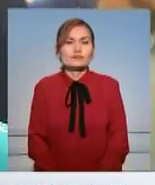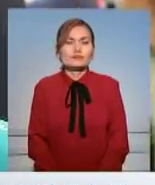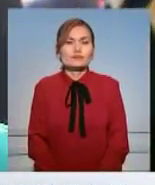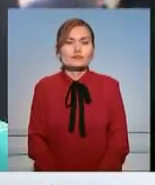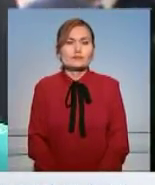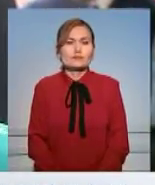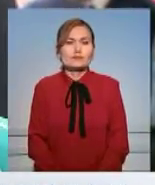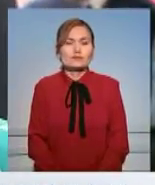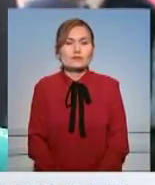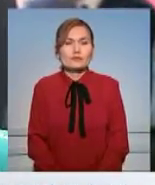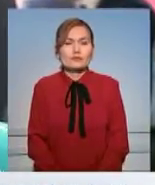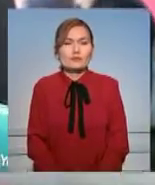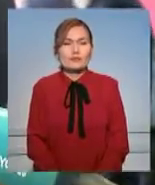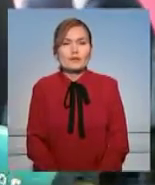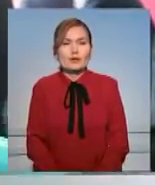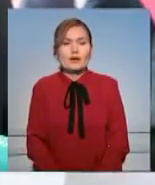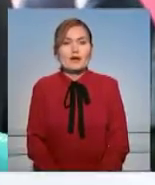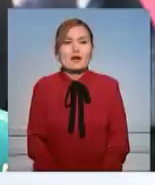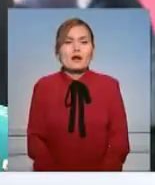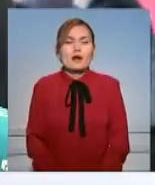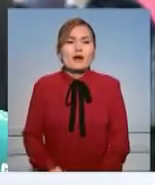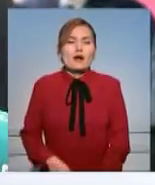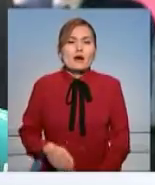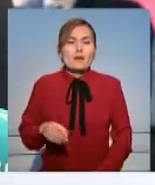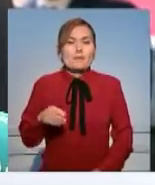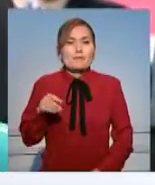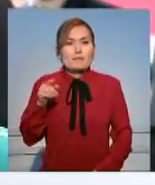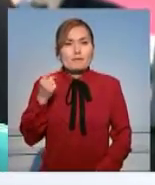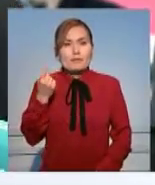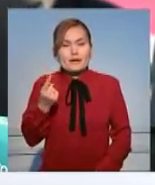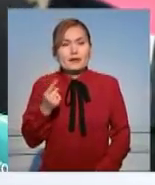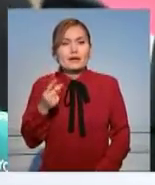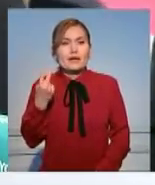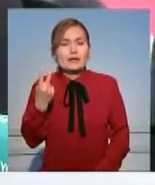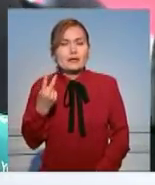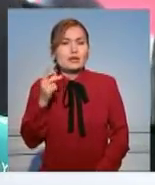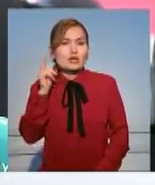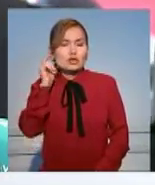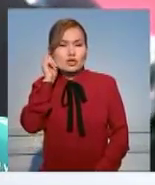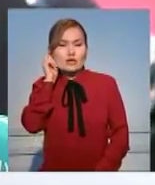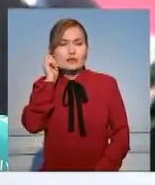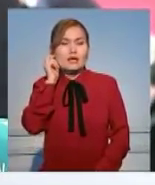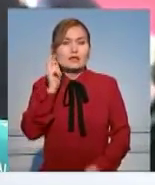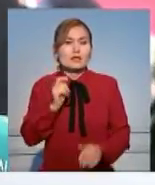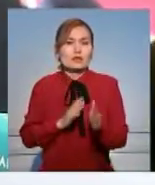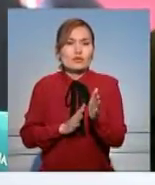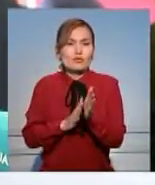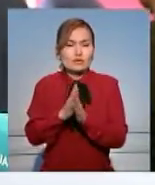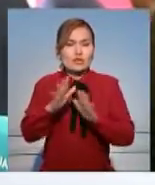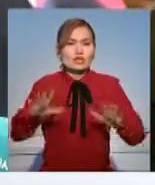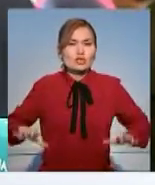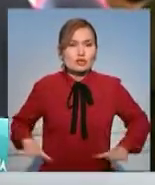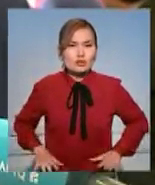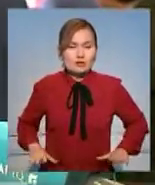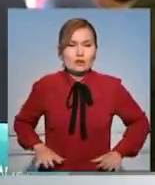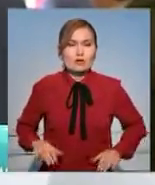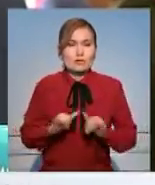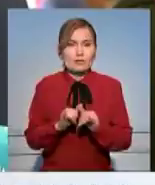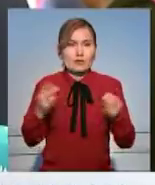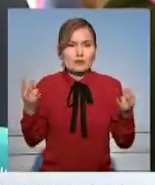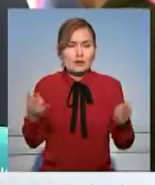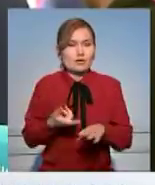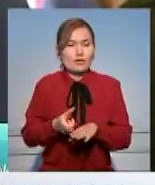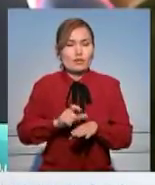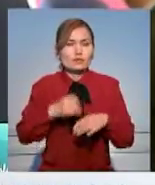Бір жарым жасқа дейін, екі жарым жасқа дейін өсіретін болсақ, ешқандай ол біздің жаңа шаруашылықтардың оған көп қызығуы